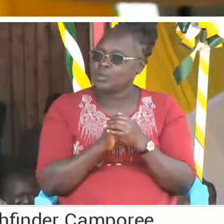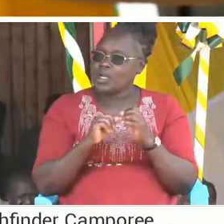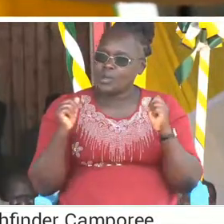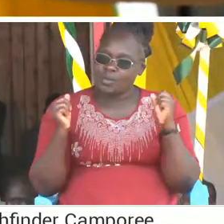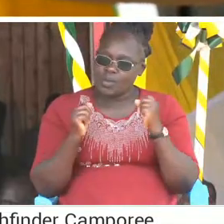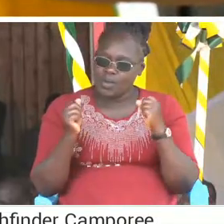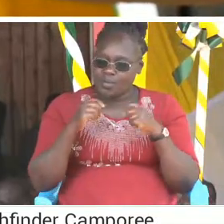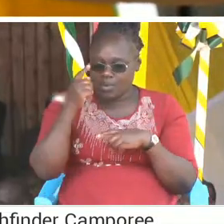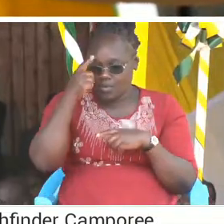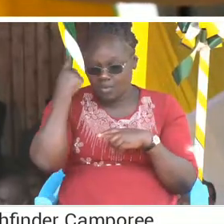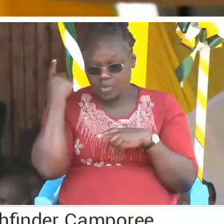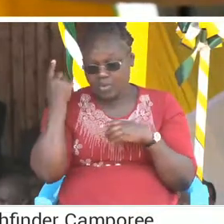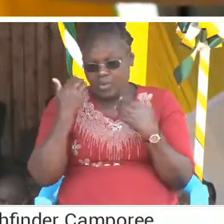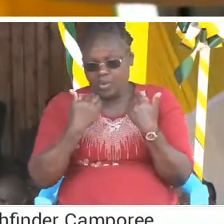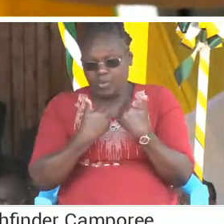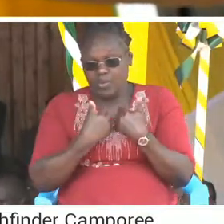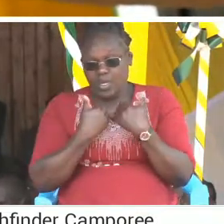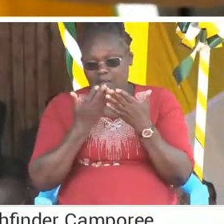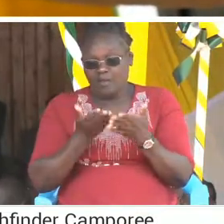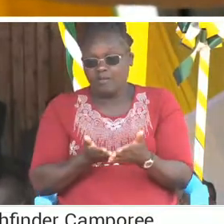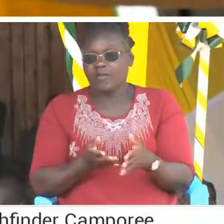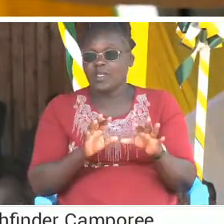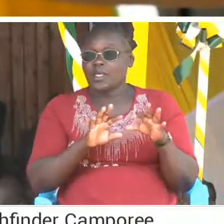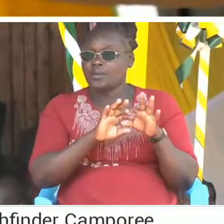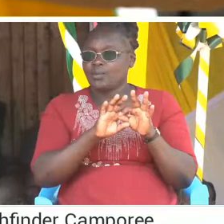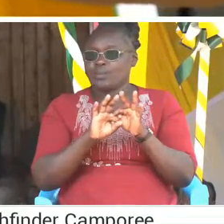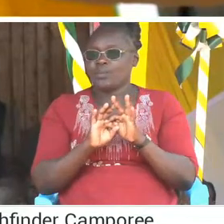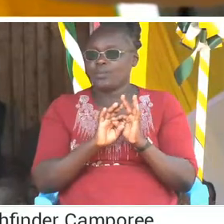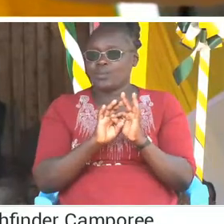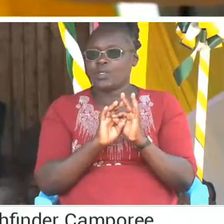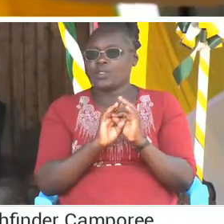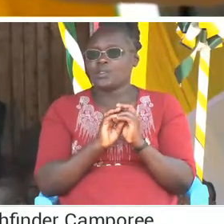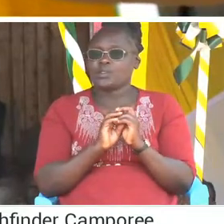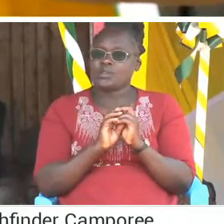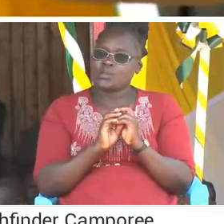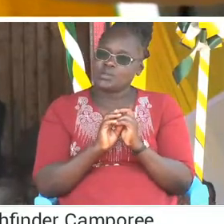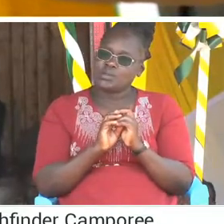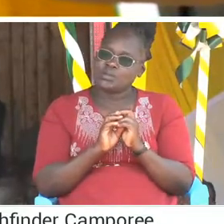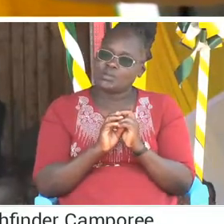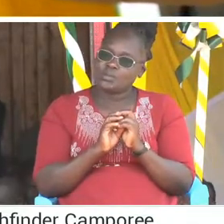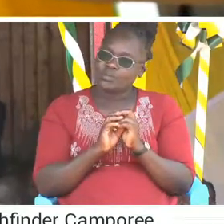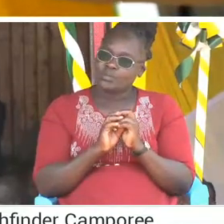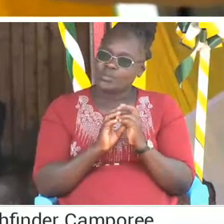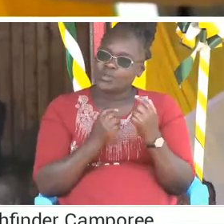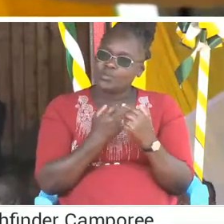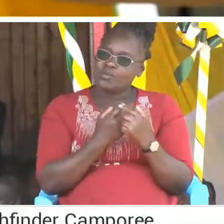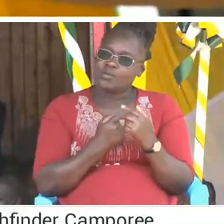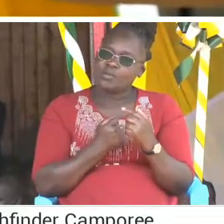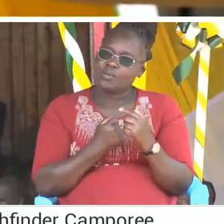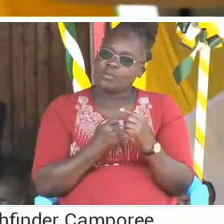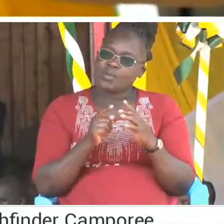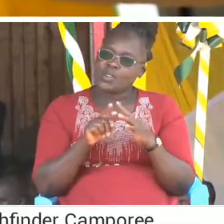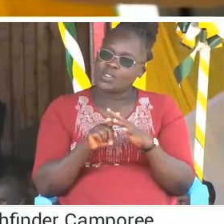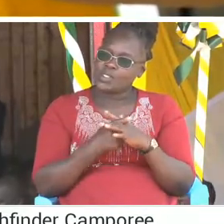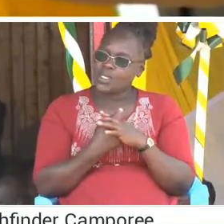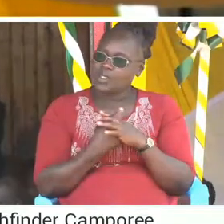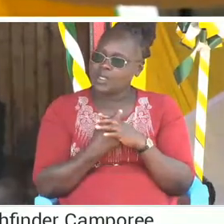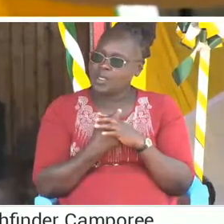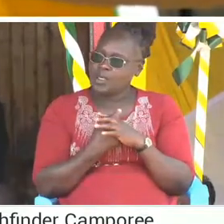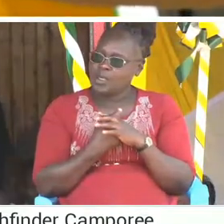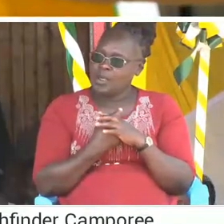pamoja tangu shughuli hii ilipoanza. Kwa hivyo siku ya leo nimeona ni